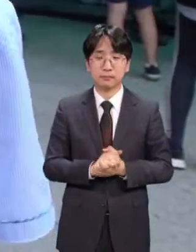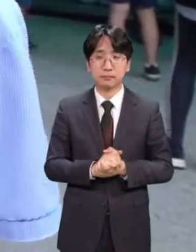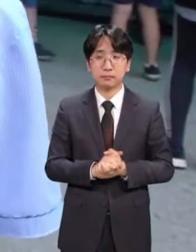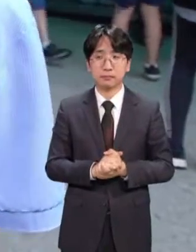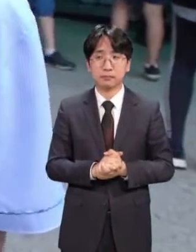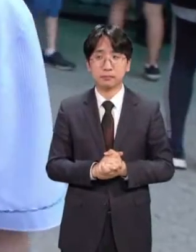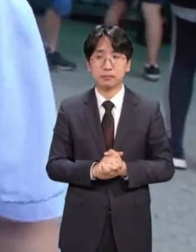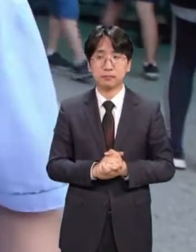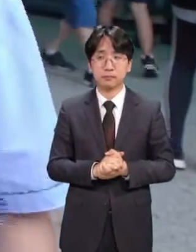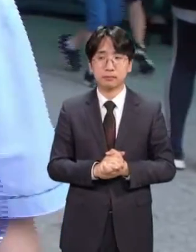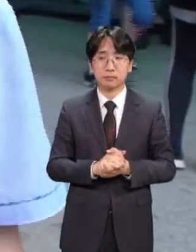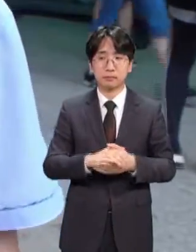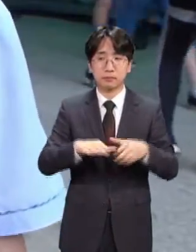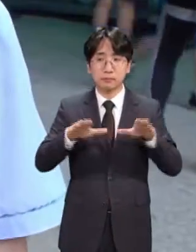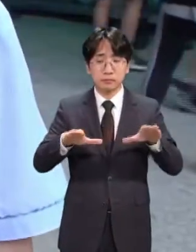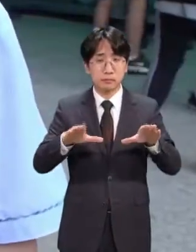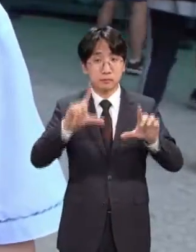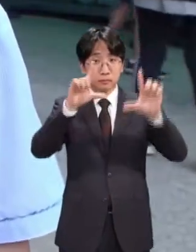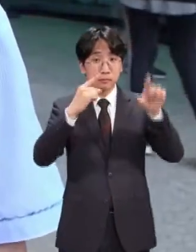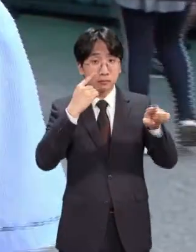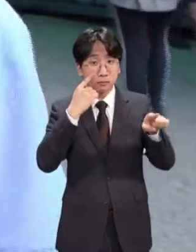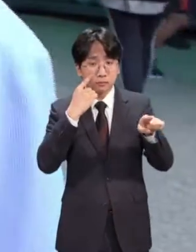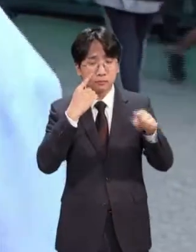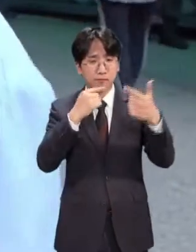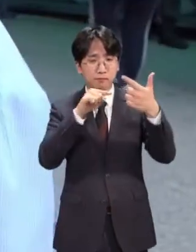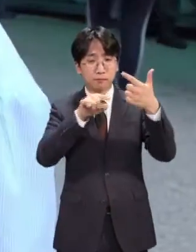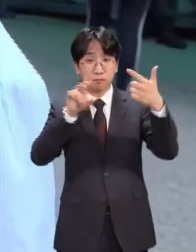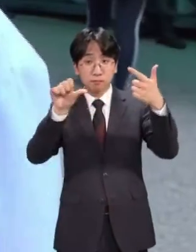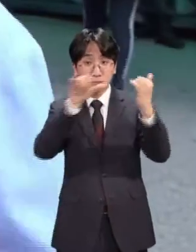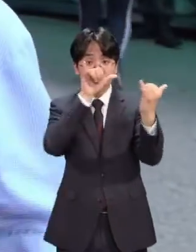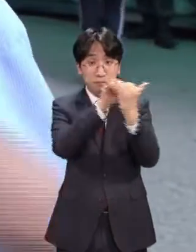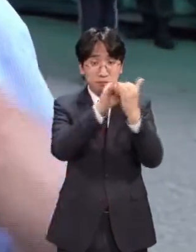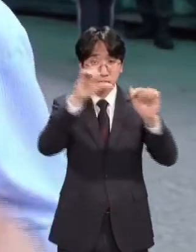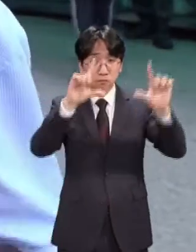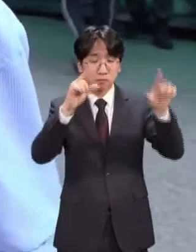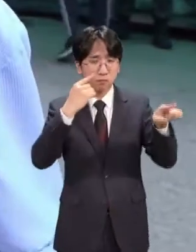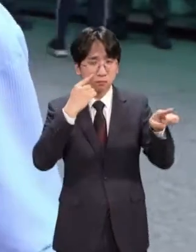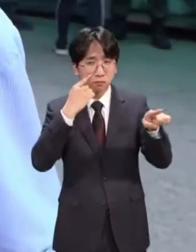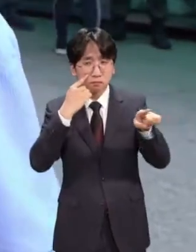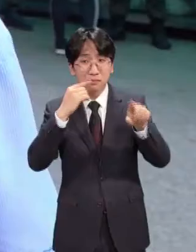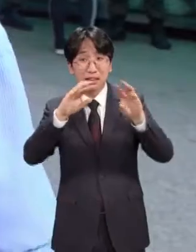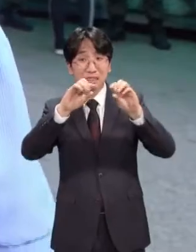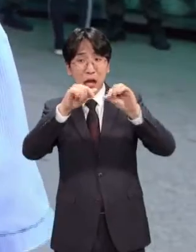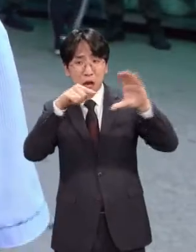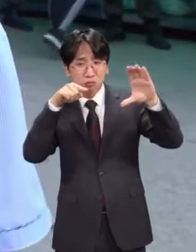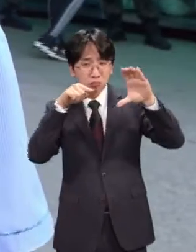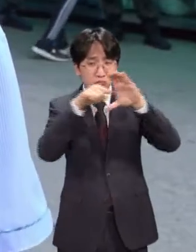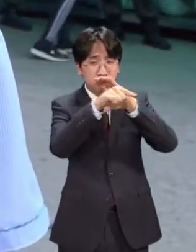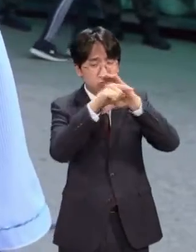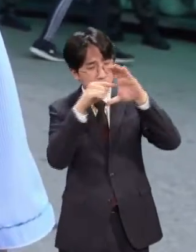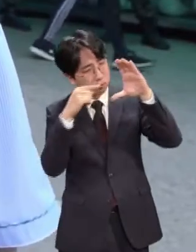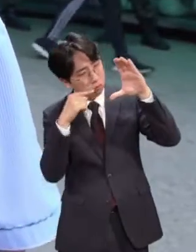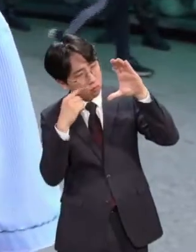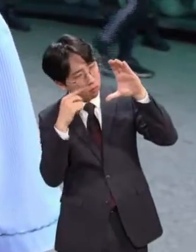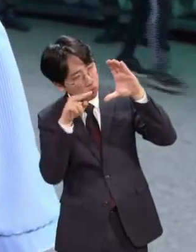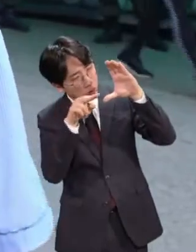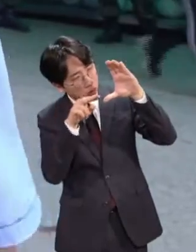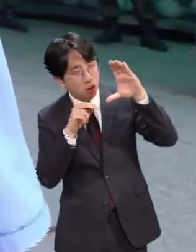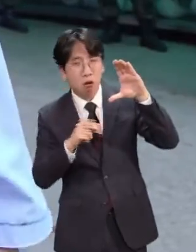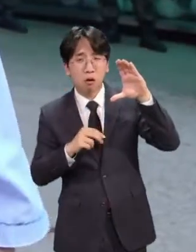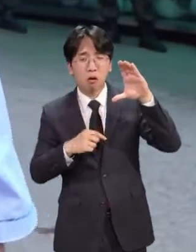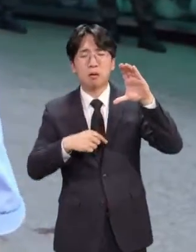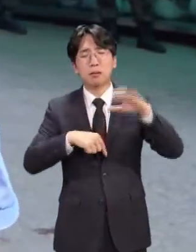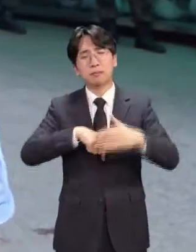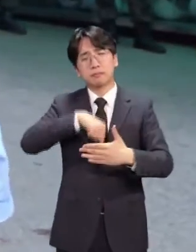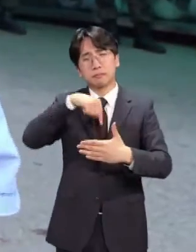아니지만 그래도 책에서만 보던 6.25 전쟁 그 실제로 사용했던 땅굴이니까 그러니까 약간 좀 마음이